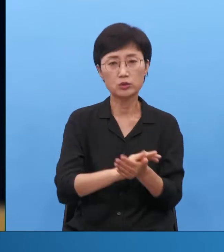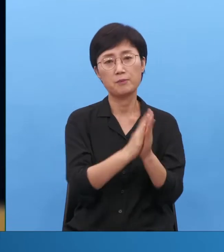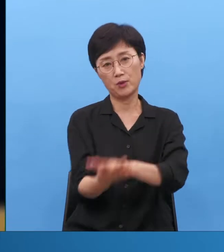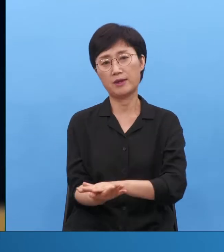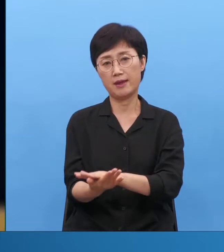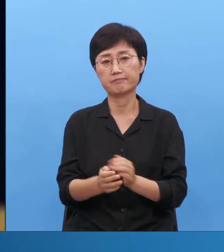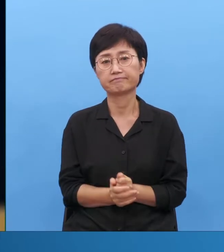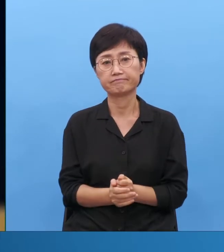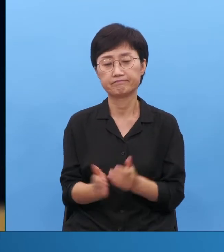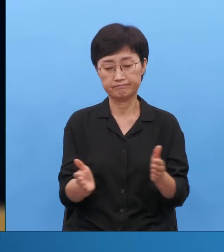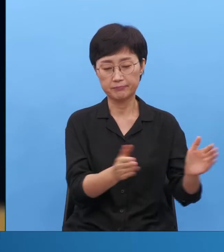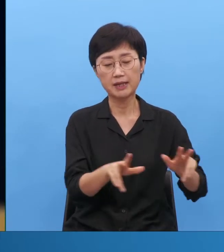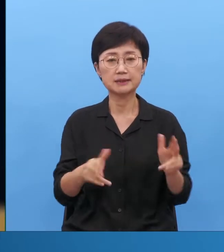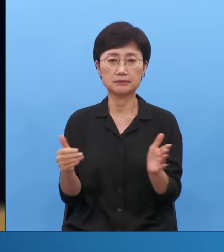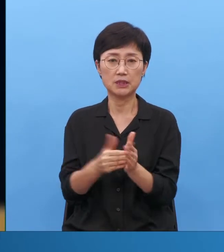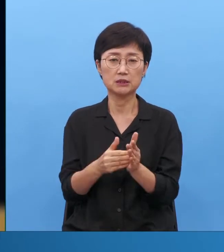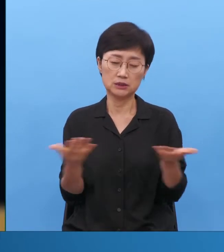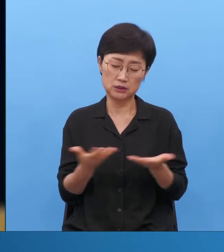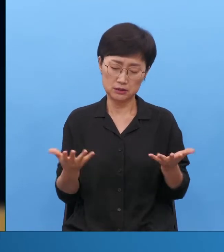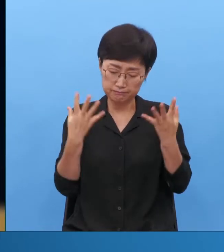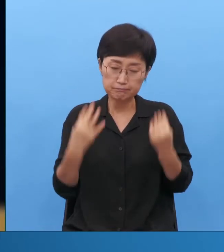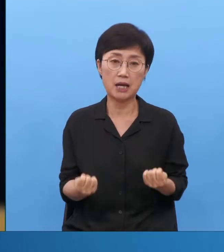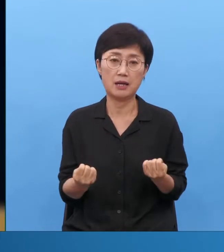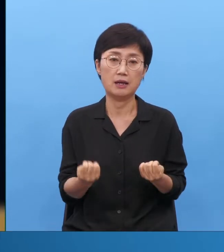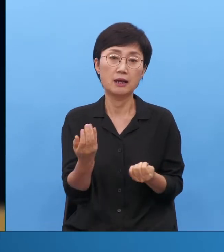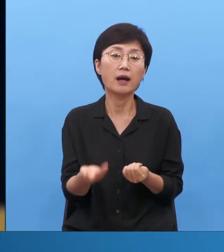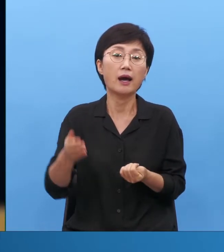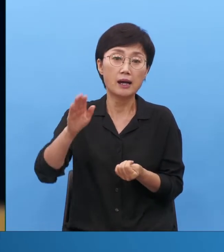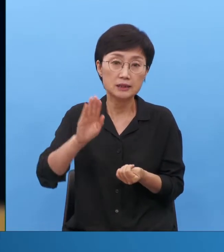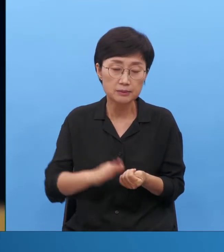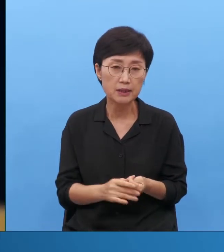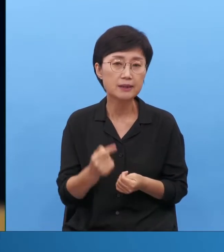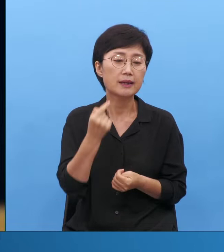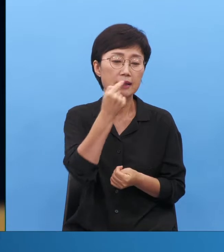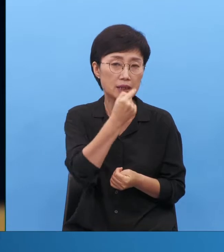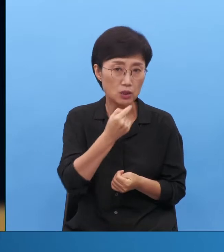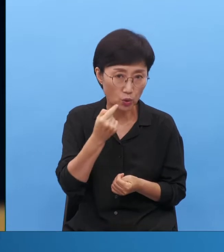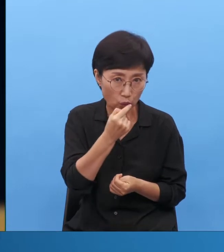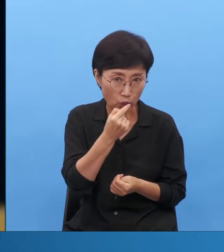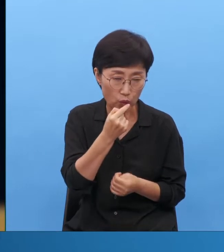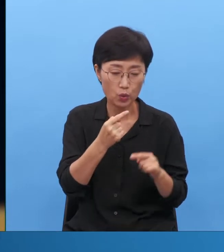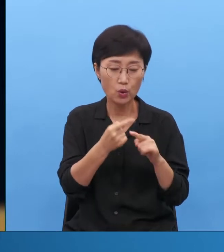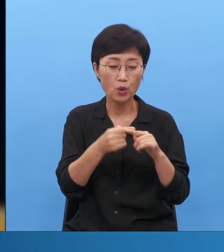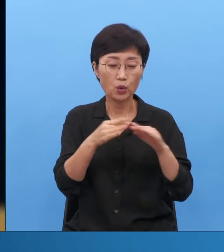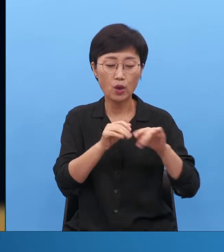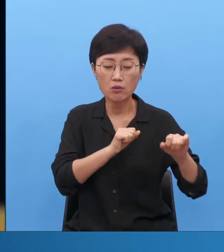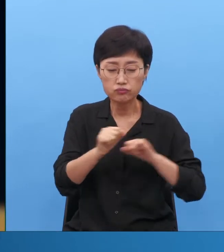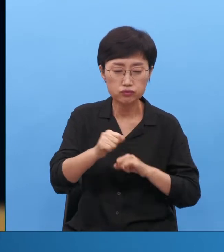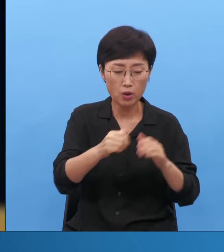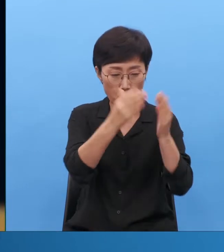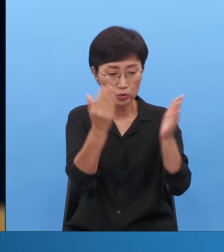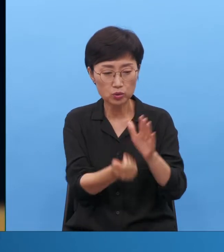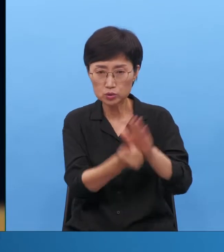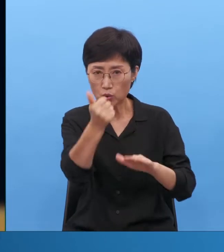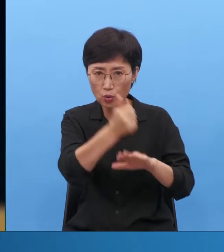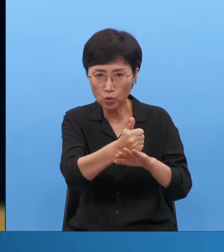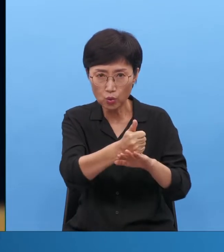많은 일들이 역사에 있었습니다. 그러나 어떤 이론도 어떤 교회 운동도 성공한 적이